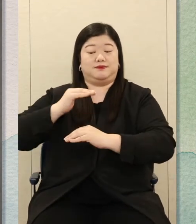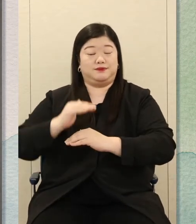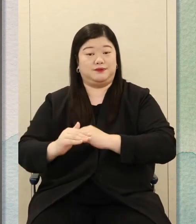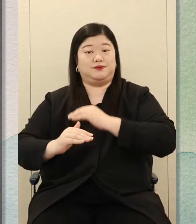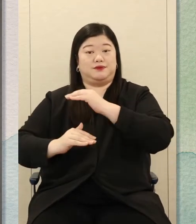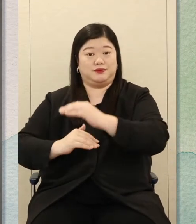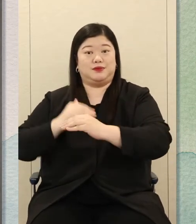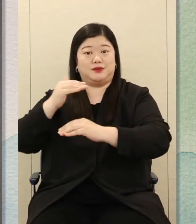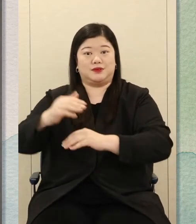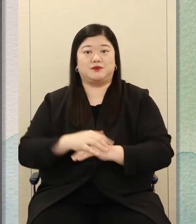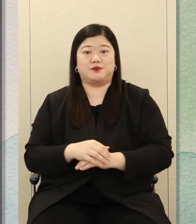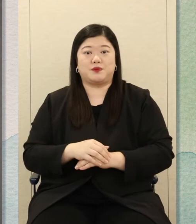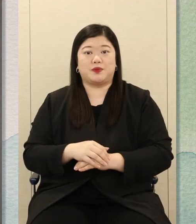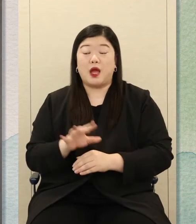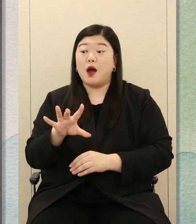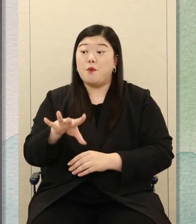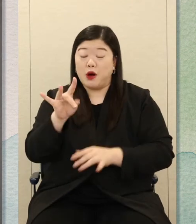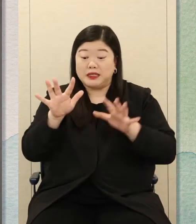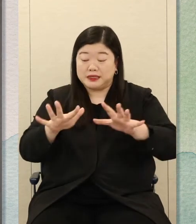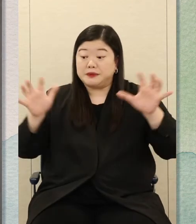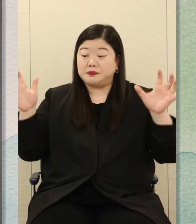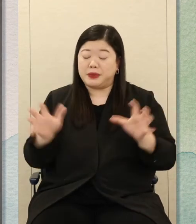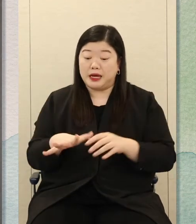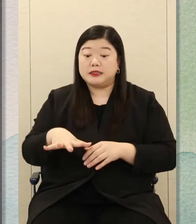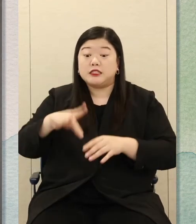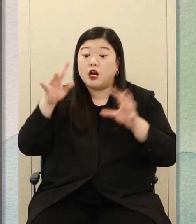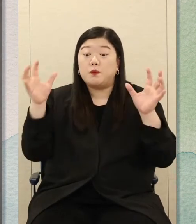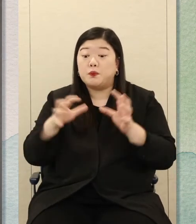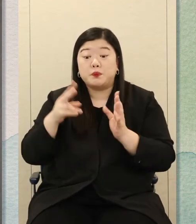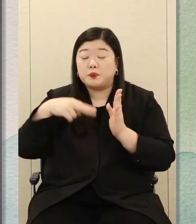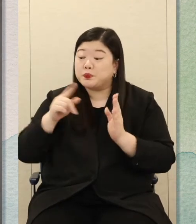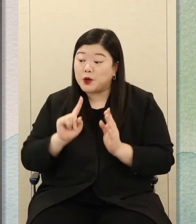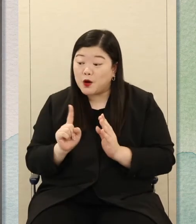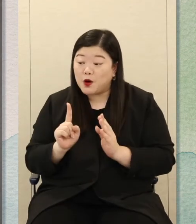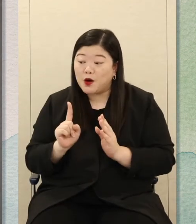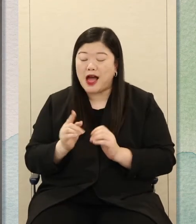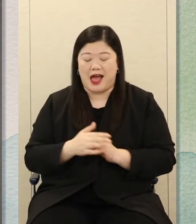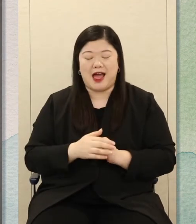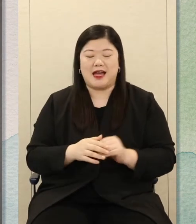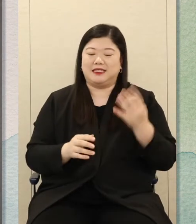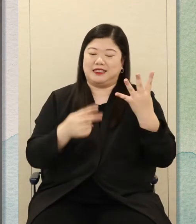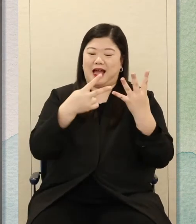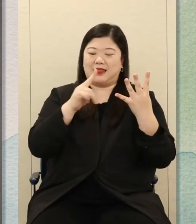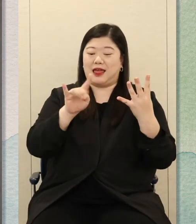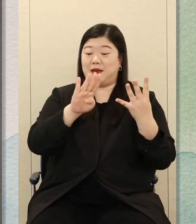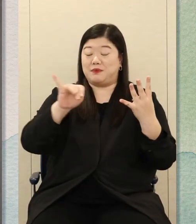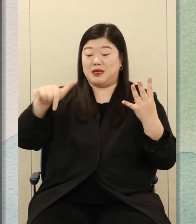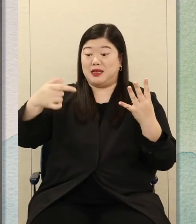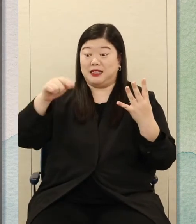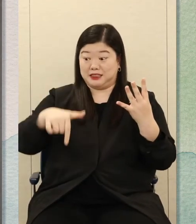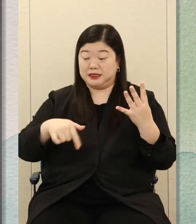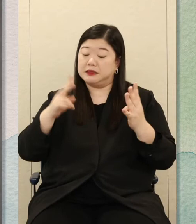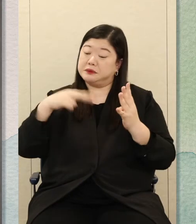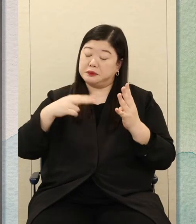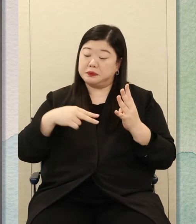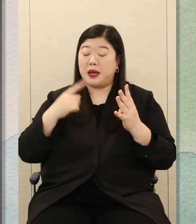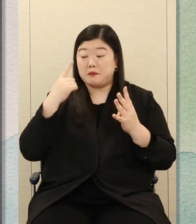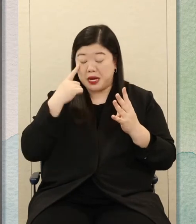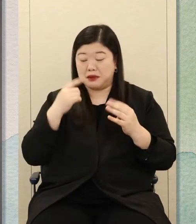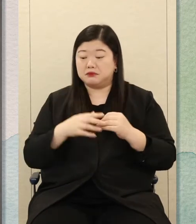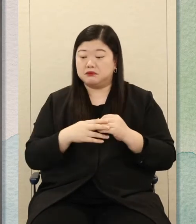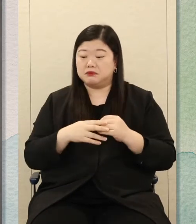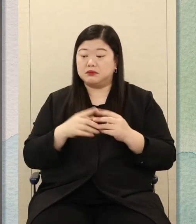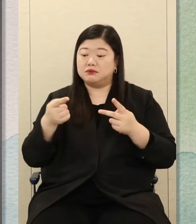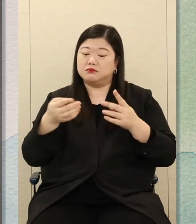일단 모였으니까 셰익스피어 4대 비극 같이 읽어볼까? 이런 거 하는 거예요. 예. 그리고 제인 오스틴